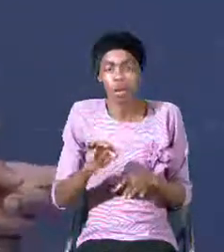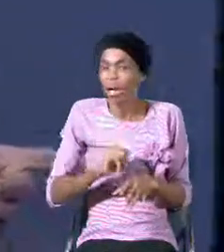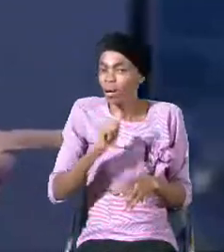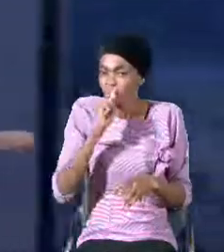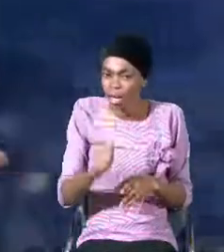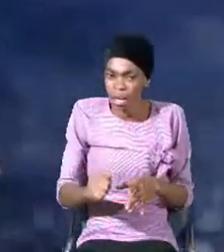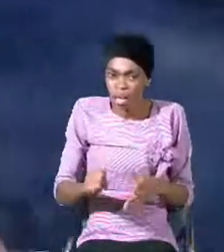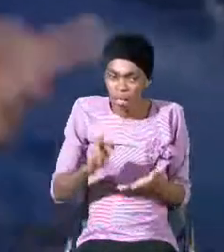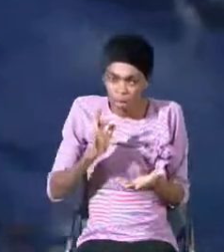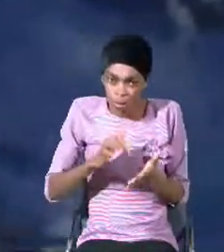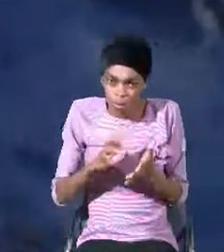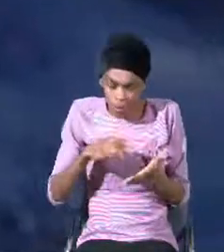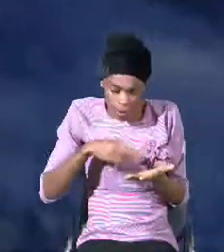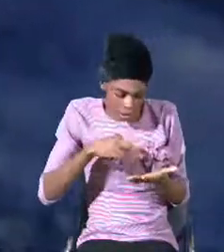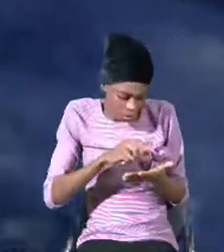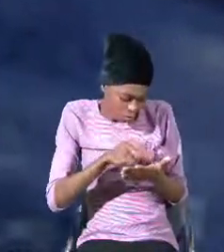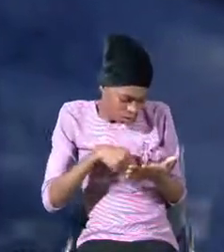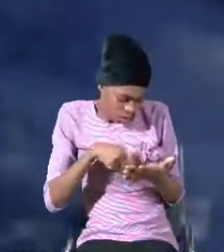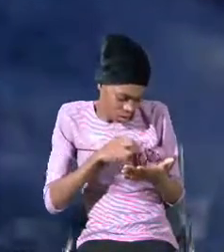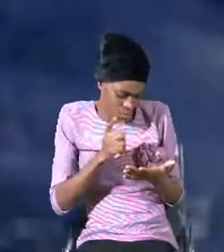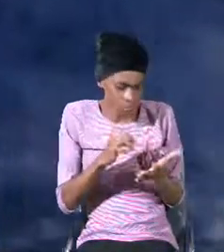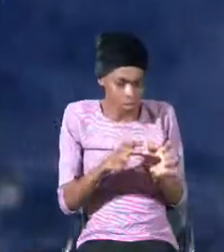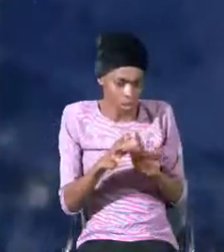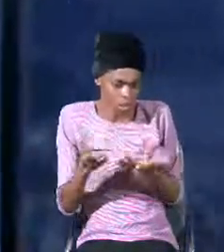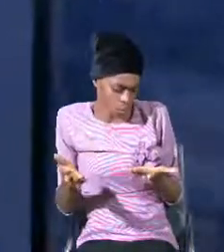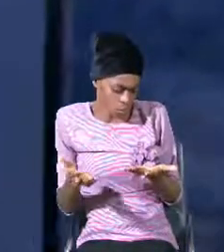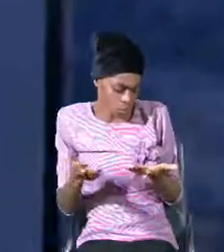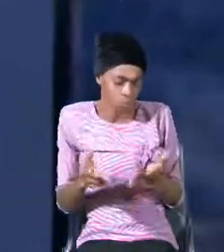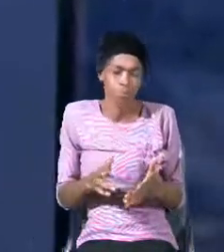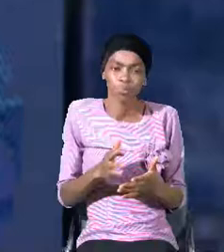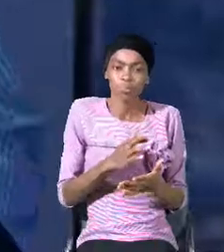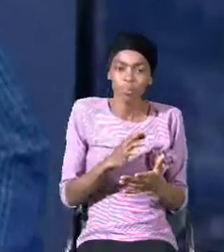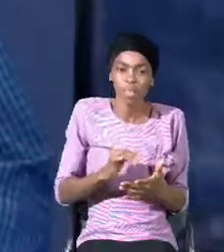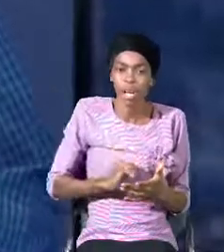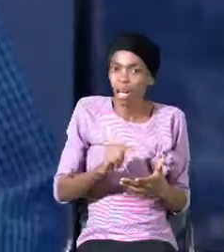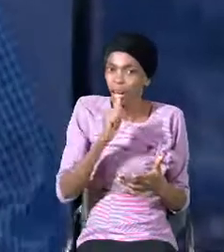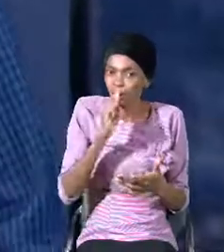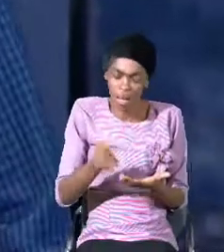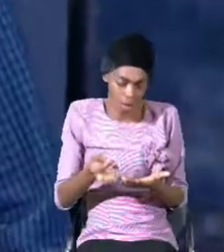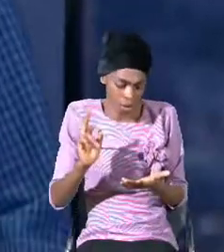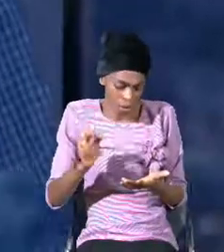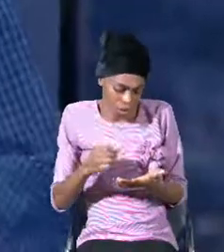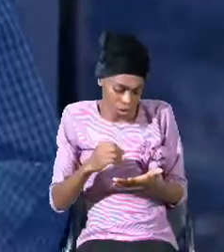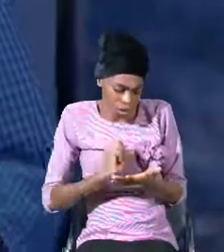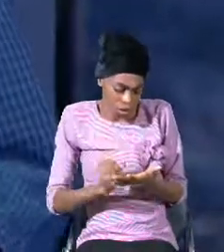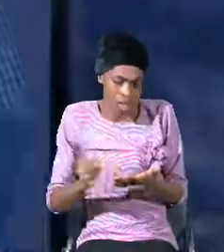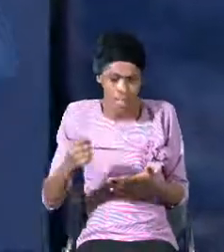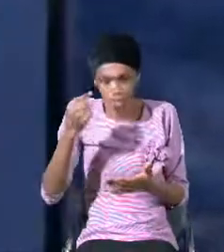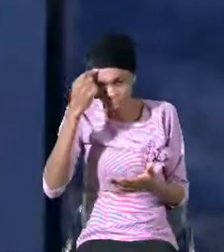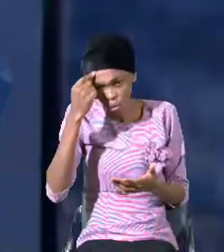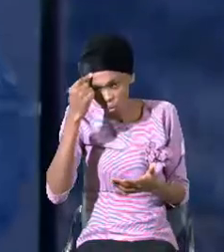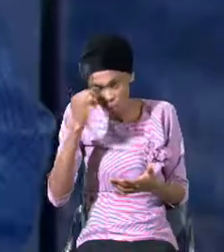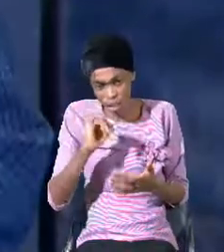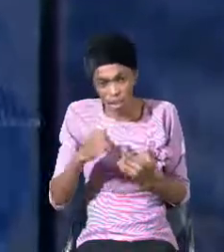livre, est-ce que je récite le livre, est-ce que je fais la revue du livre, est-ce que je réécris les